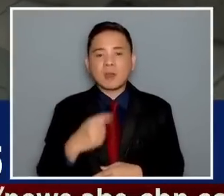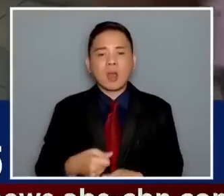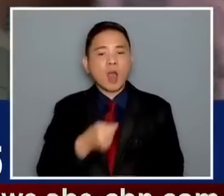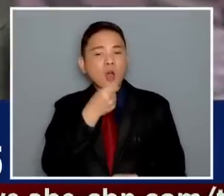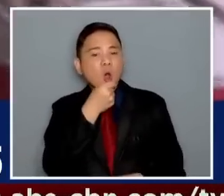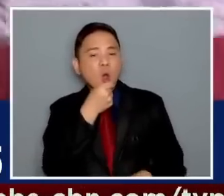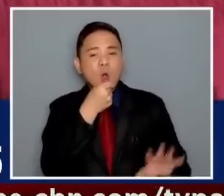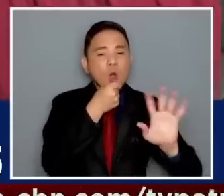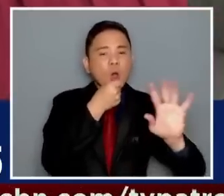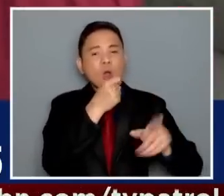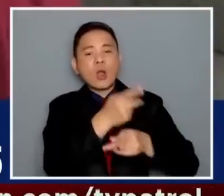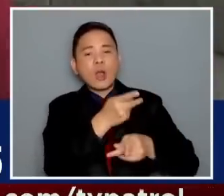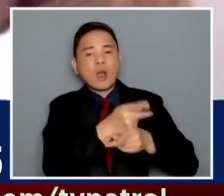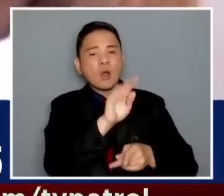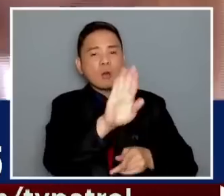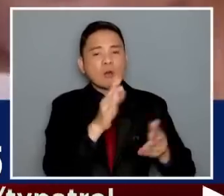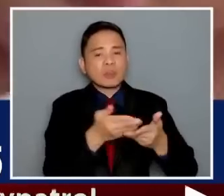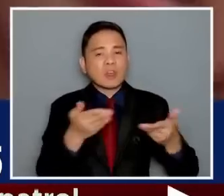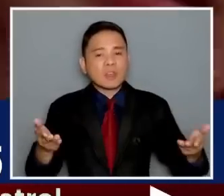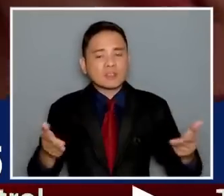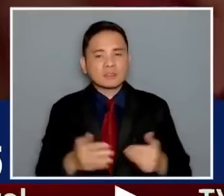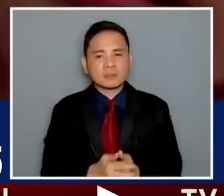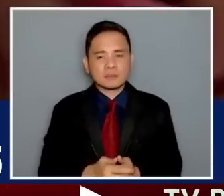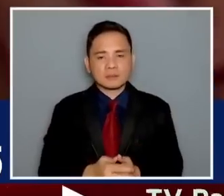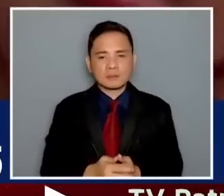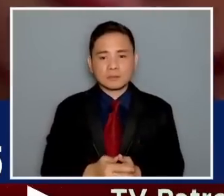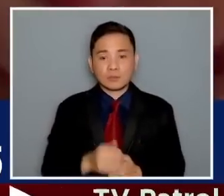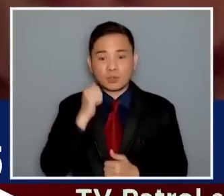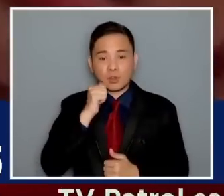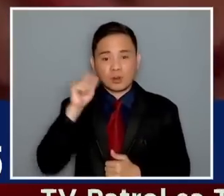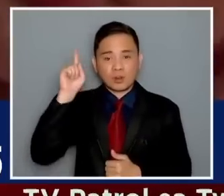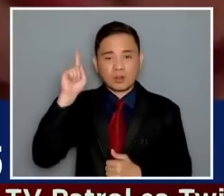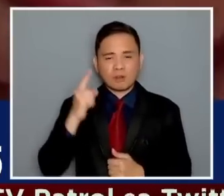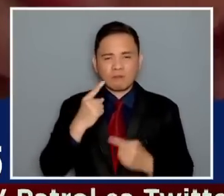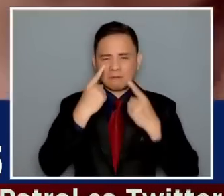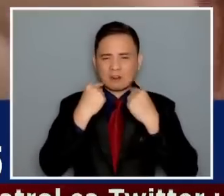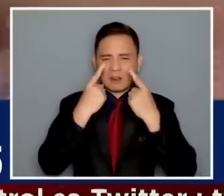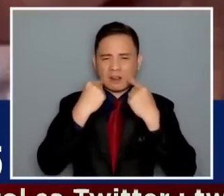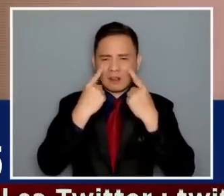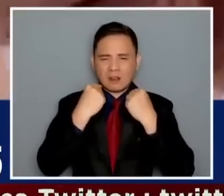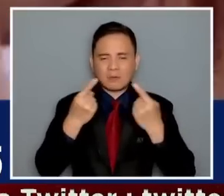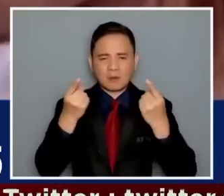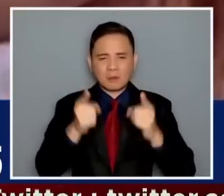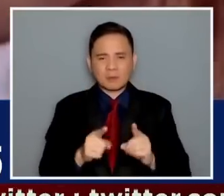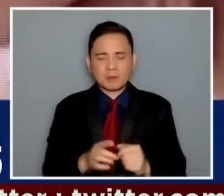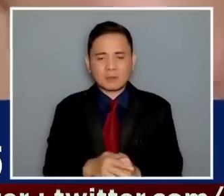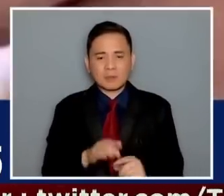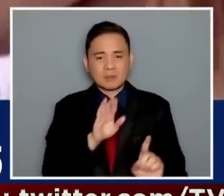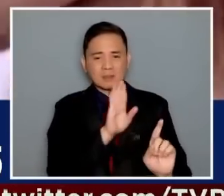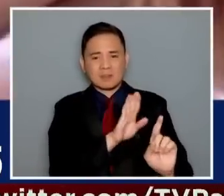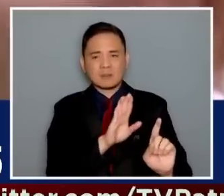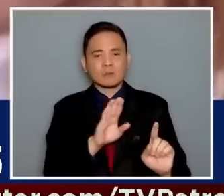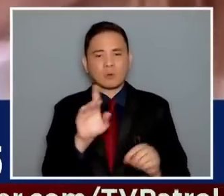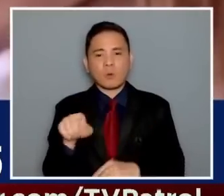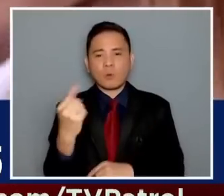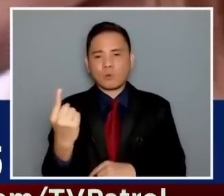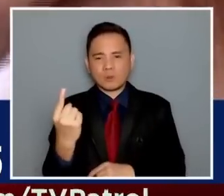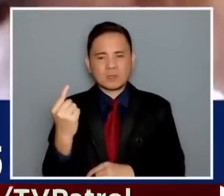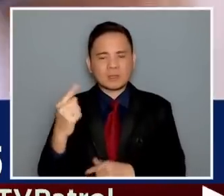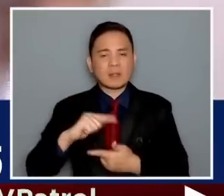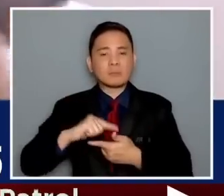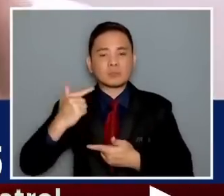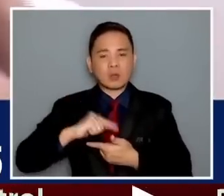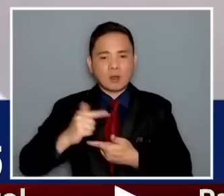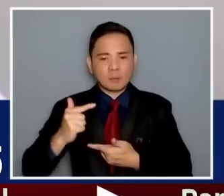pasahero ang kanilang gamit. Naiyak na lang si Alana sa nangyari. Bukod sa ito lang ang gamit niya sa eskwela, birthday gift yun